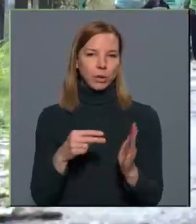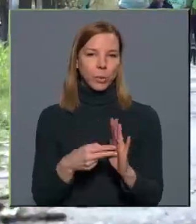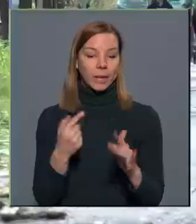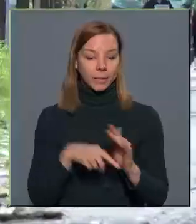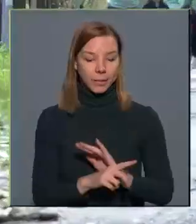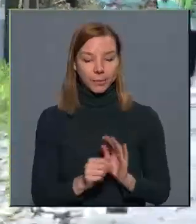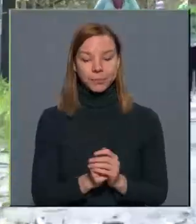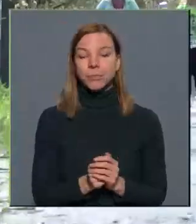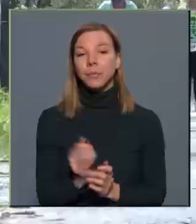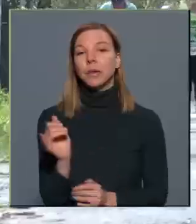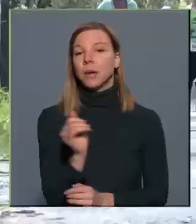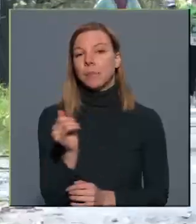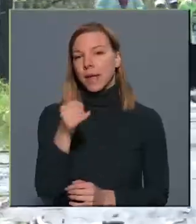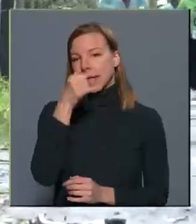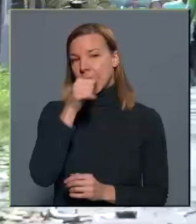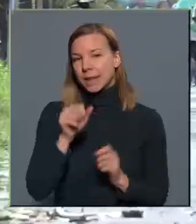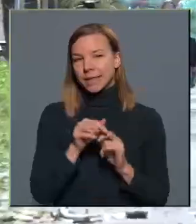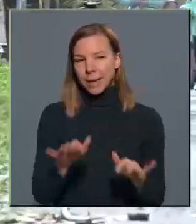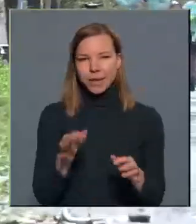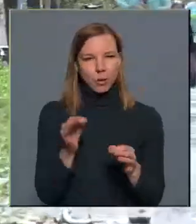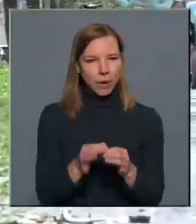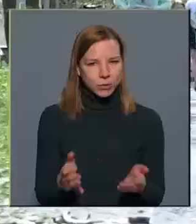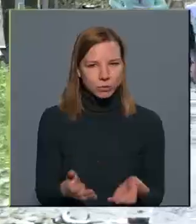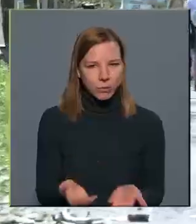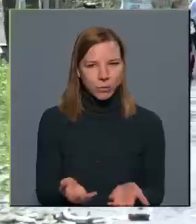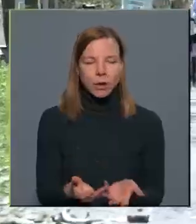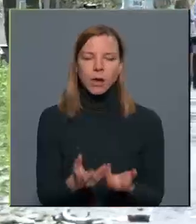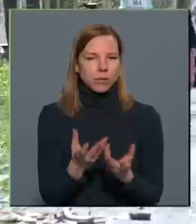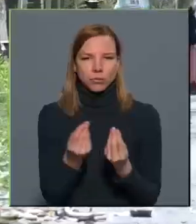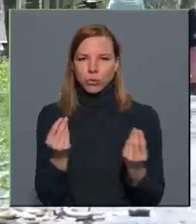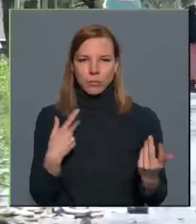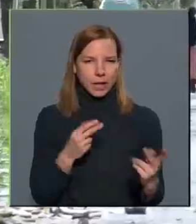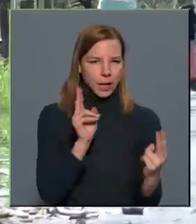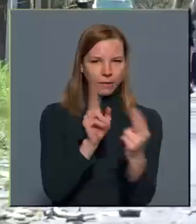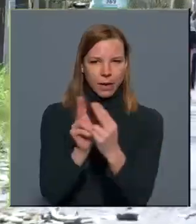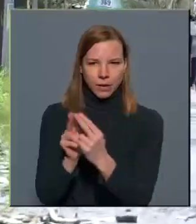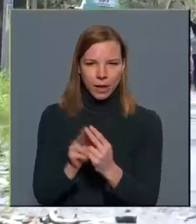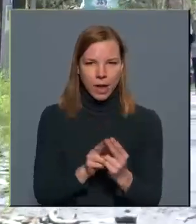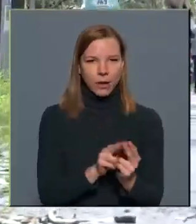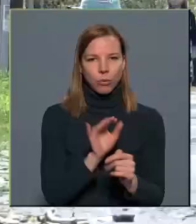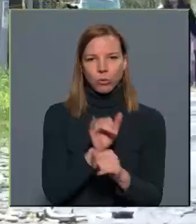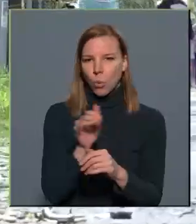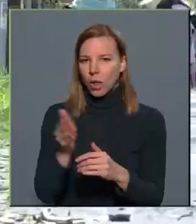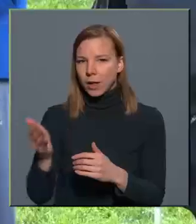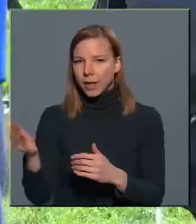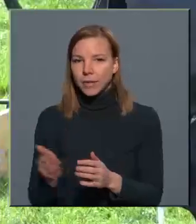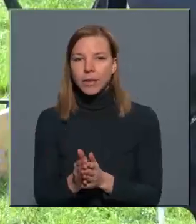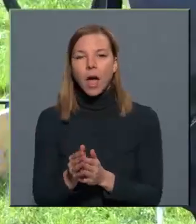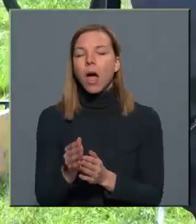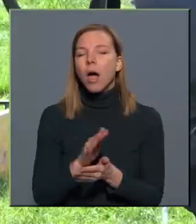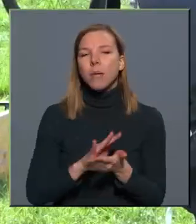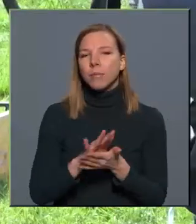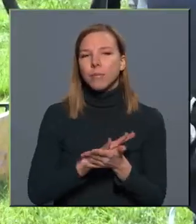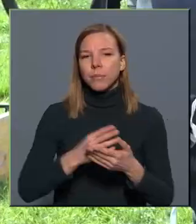a legnépszerűbb ilyen események? Biztosan nagyon sok emberrel találkozol hétről hétre, időről időre, és milyenek a visszajelzések